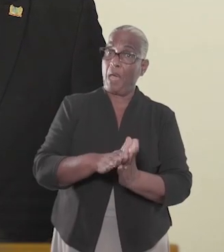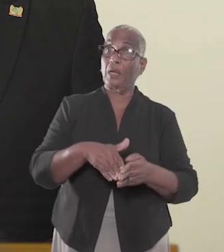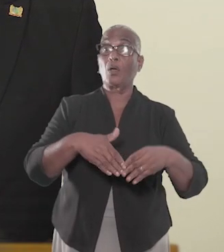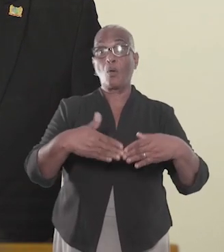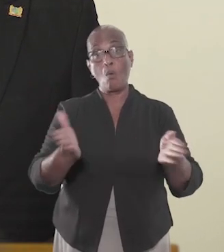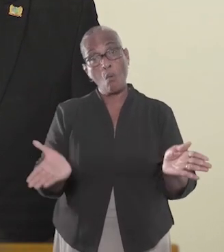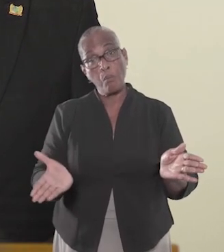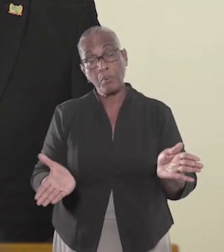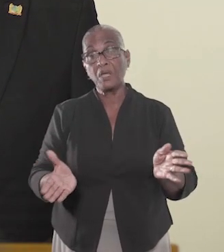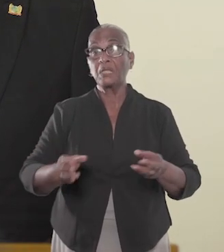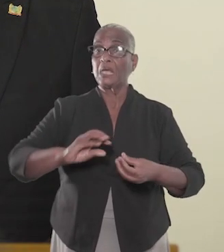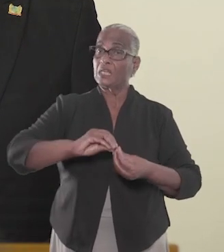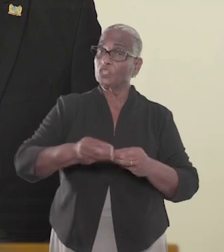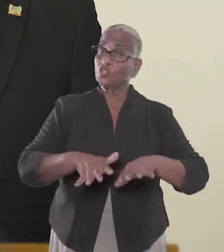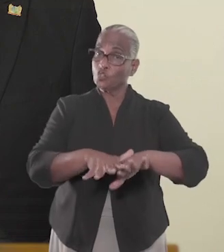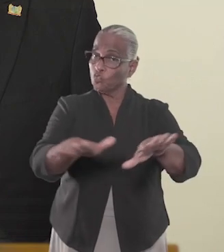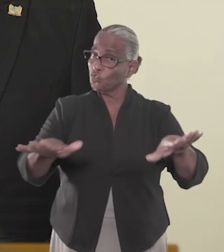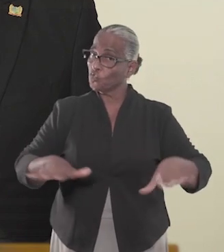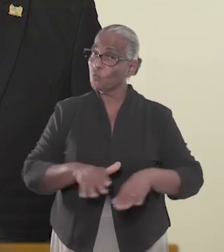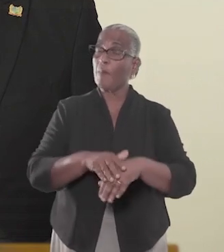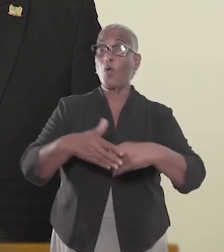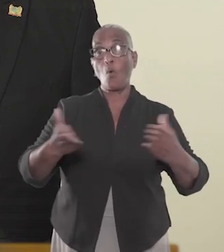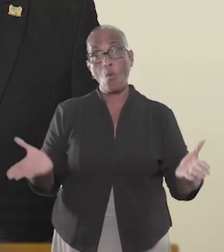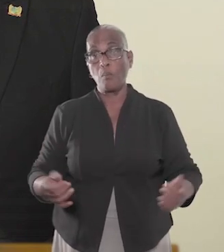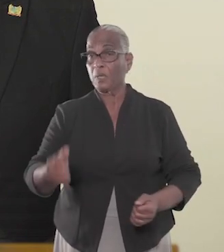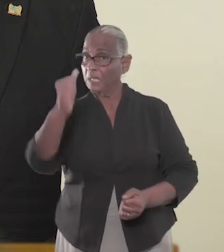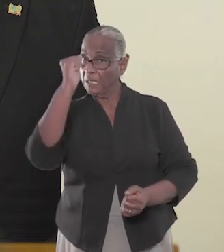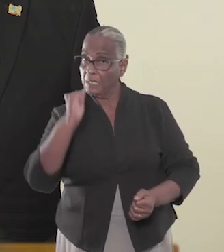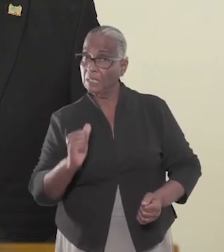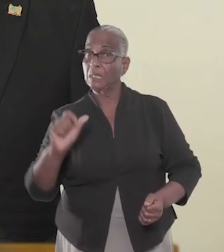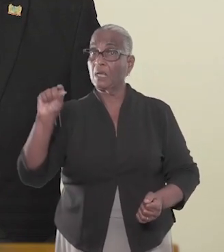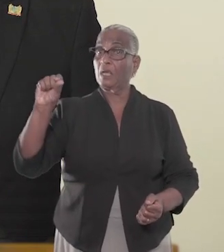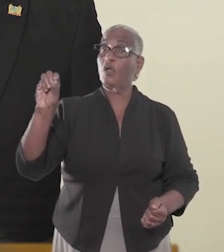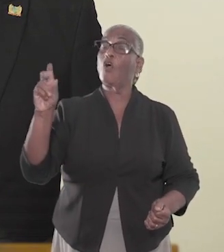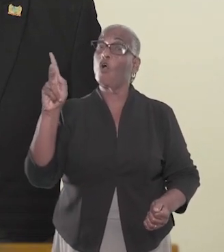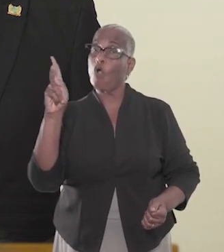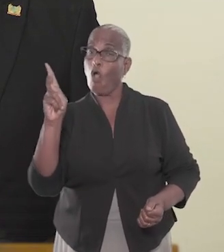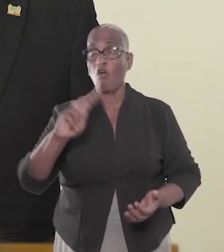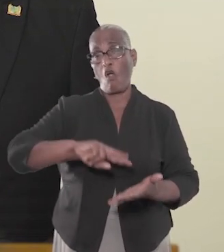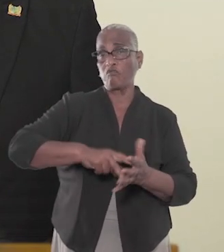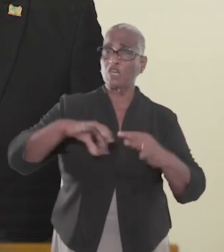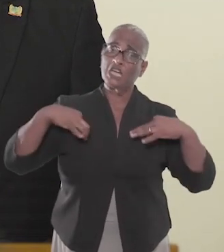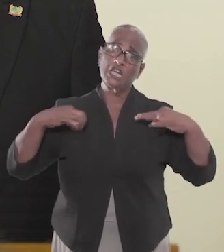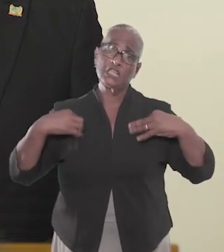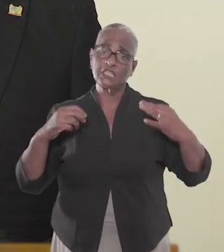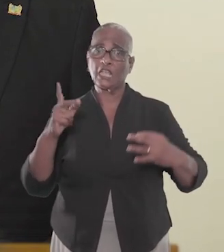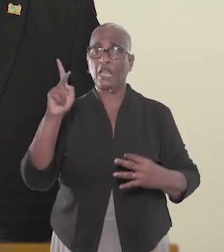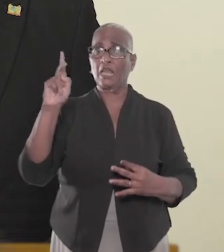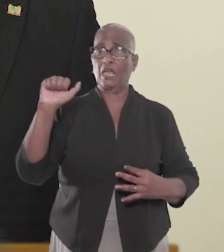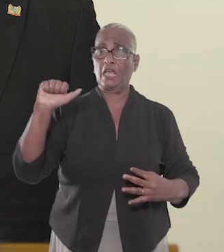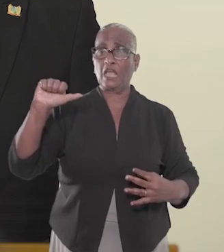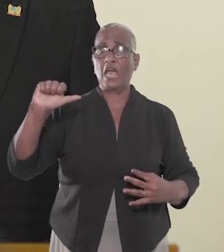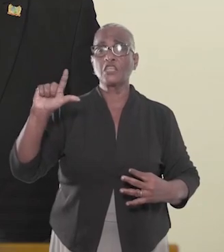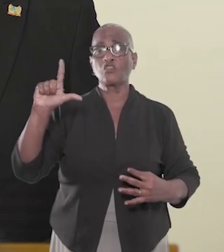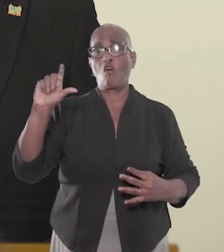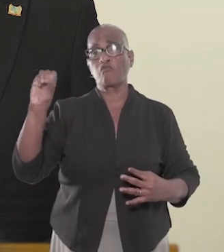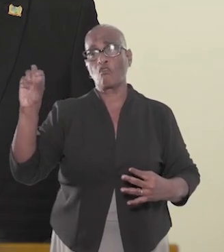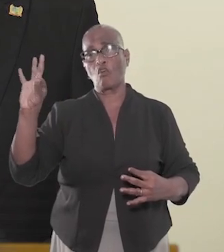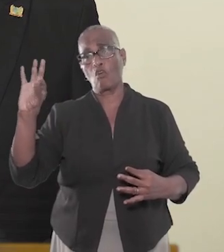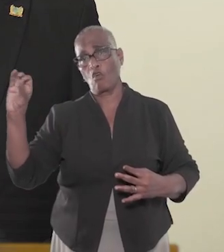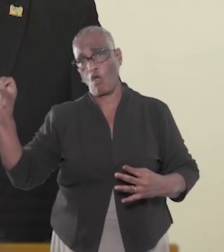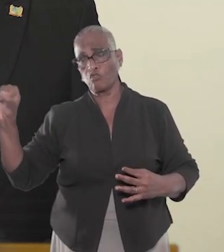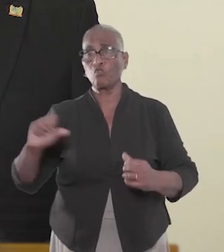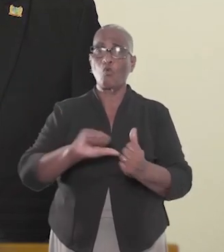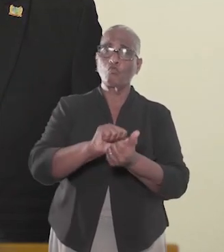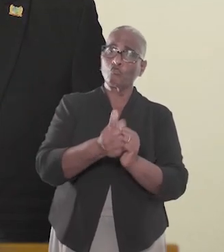markten, recreatieoorden, casinos, gok- en vermakelijkheidsgelegenheden, kansspelkantoren,